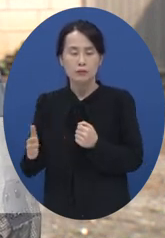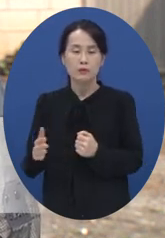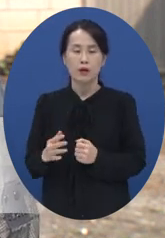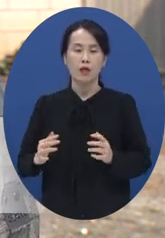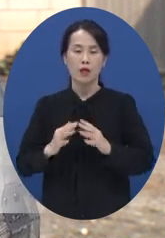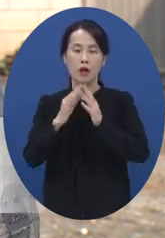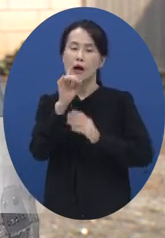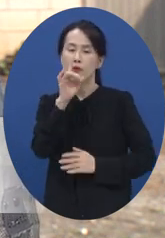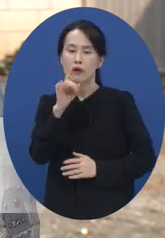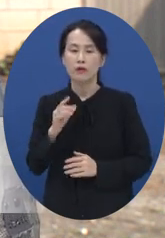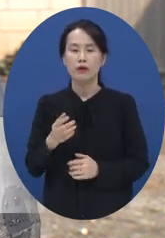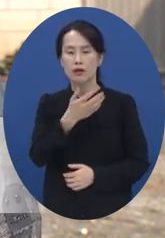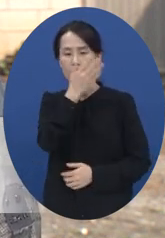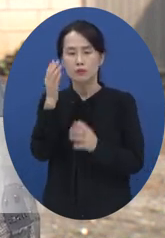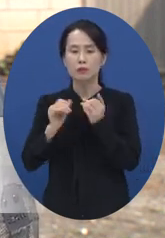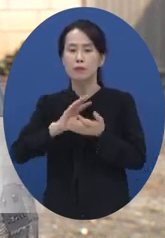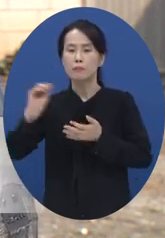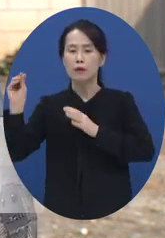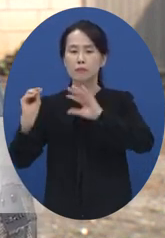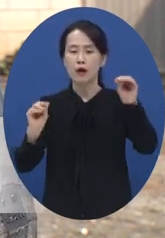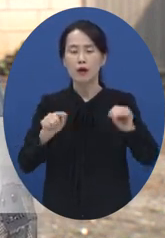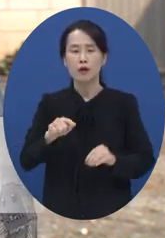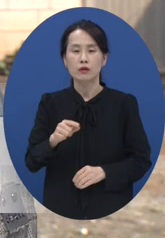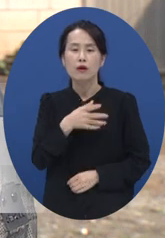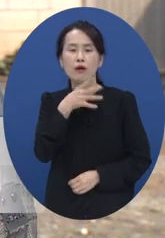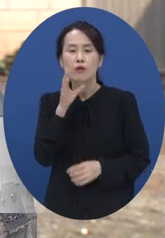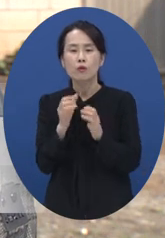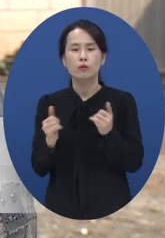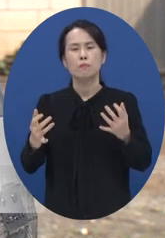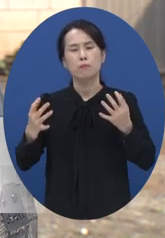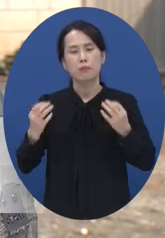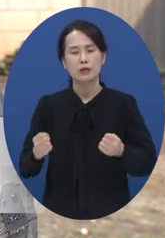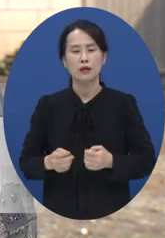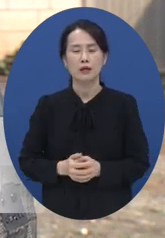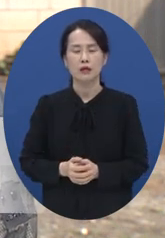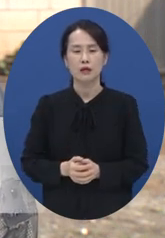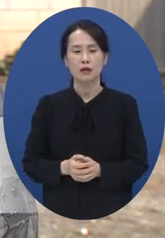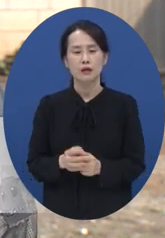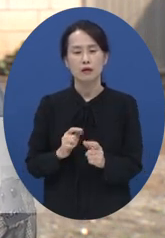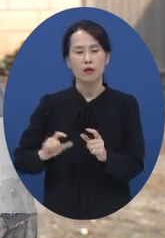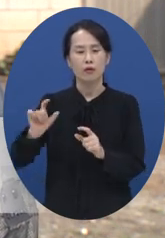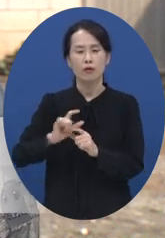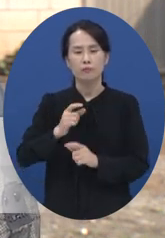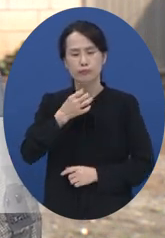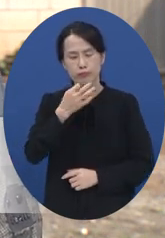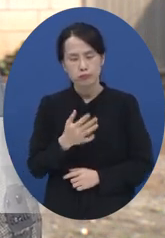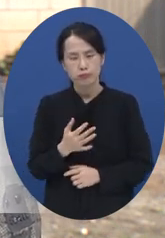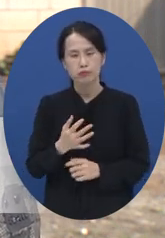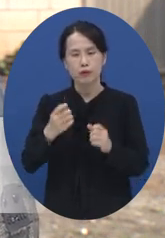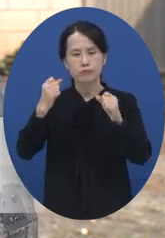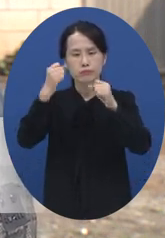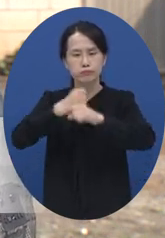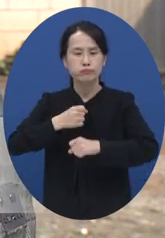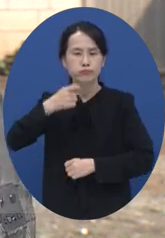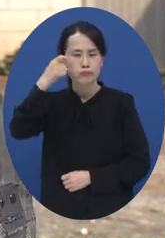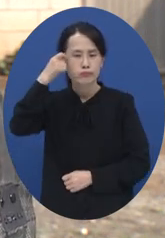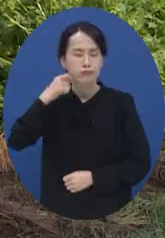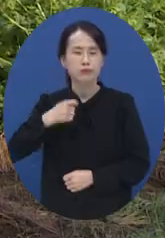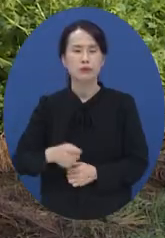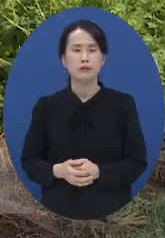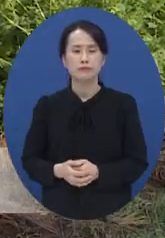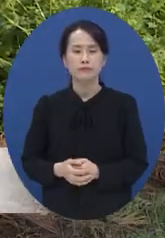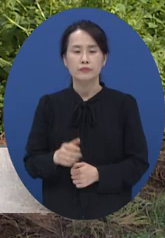전문 산에 떠나가 여기에 노인들이 엄청 많아요 그러니까 이가 점점 더 힘들어지고 피폐해 가는 것도